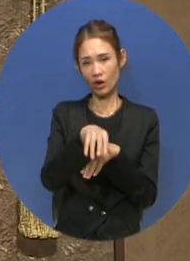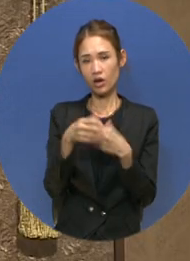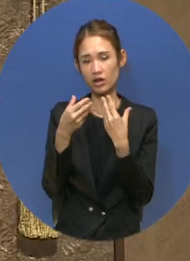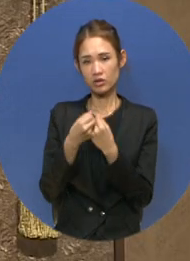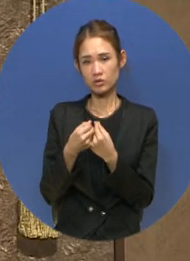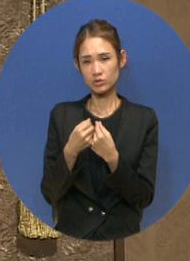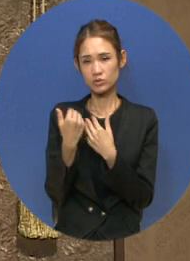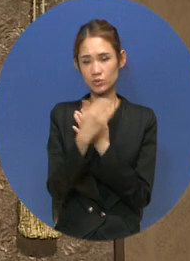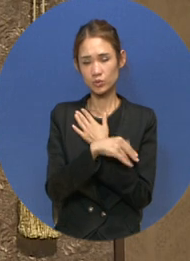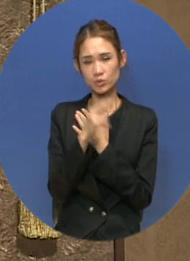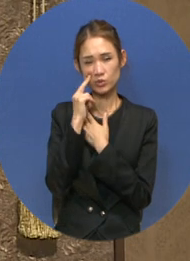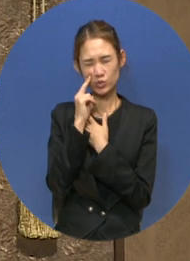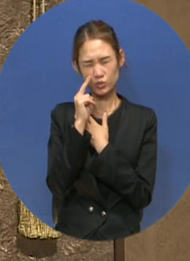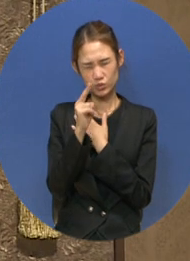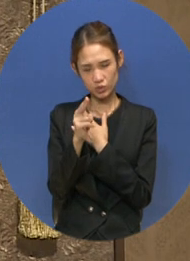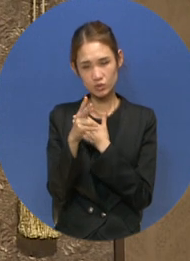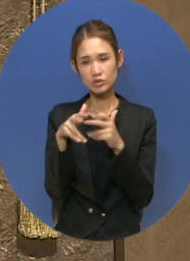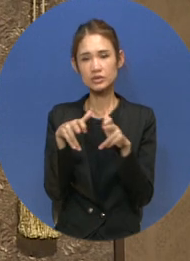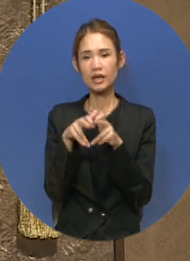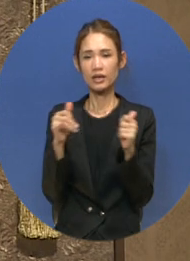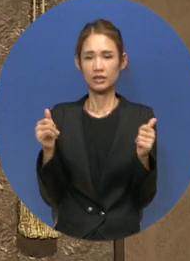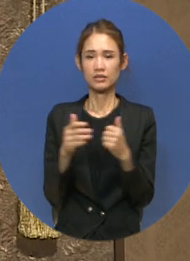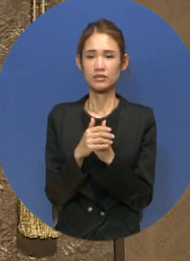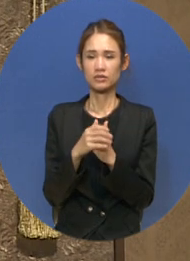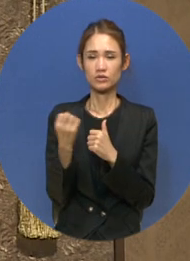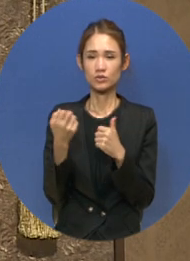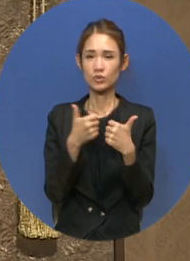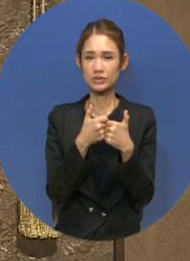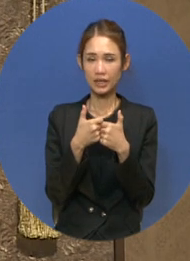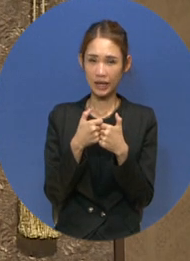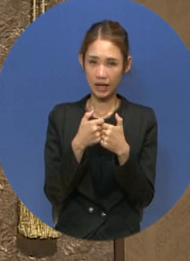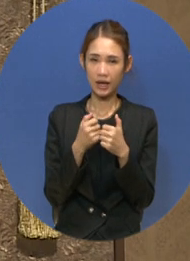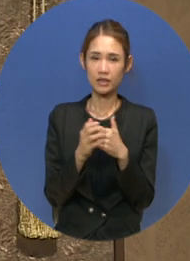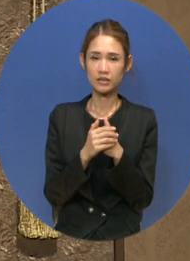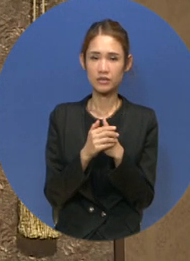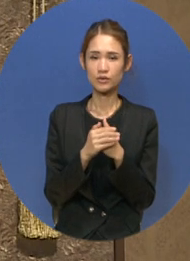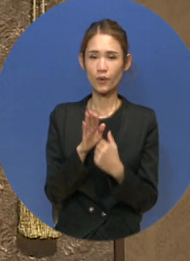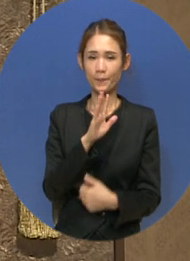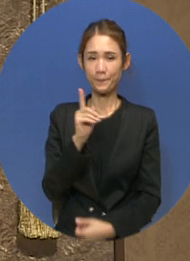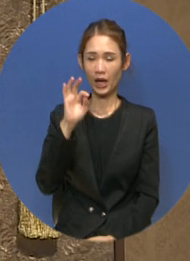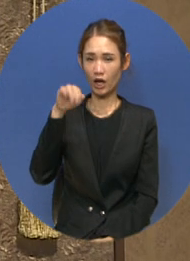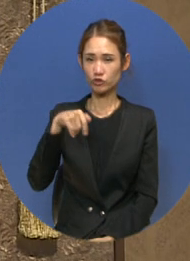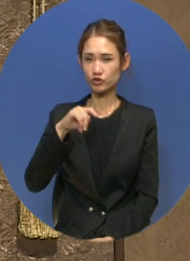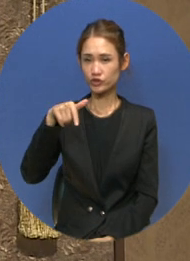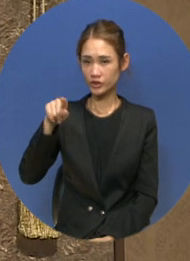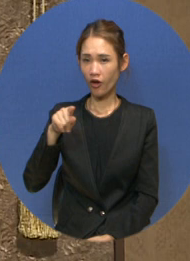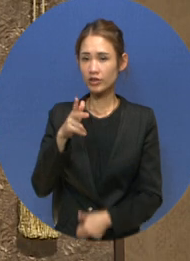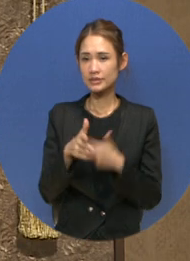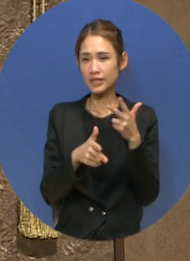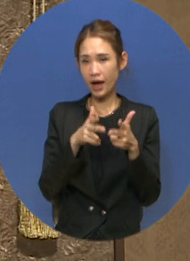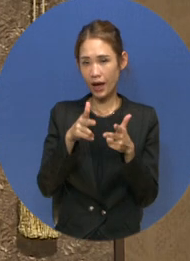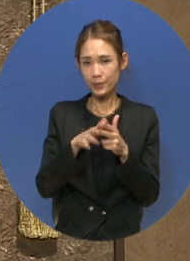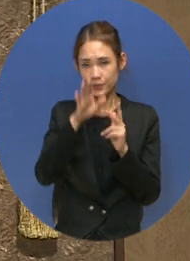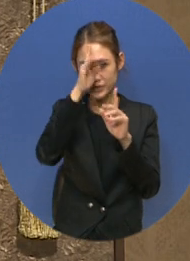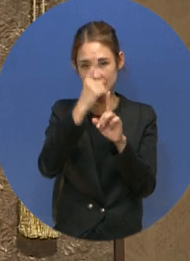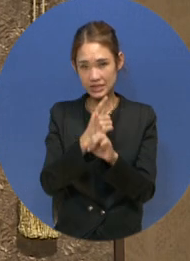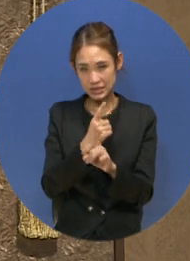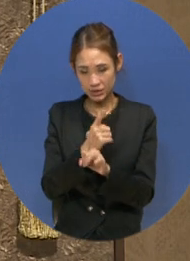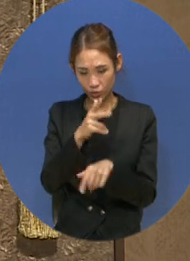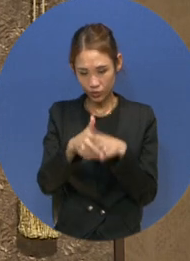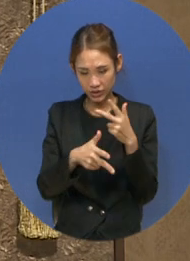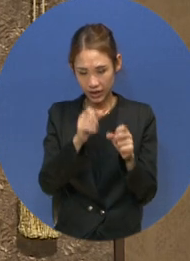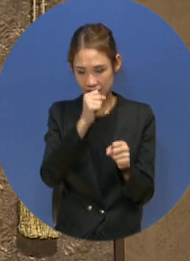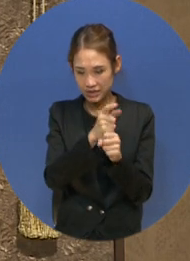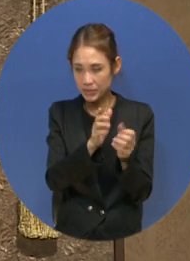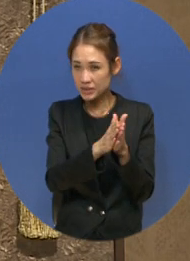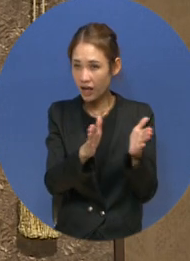경우는 최중증 장애인이나 네. 또 상담이라든가 바우처 사업을 위한 치료 사업은 이미